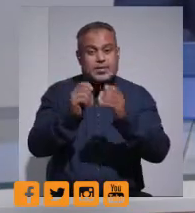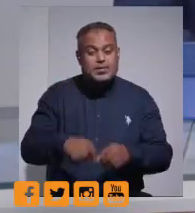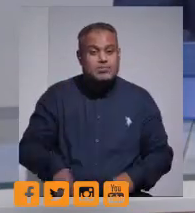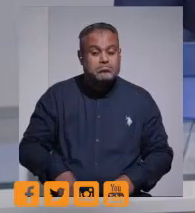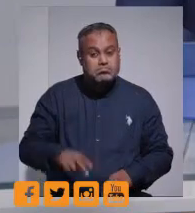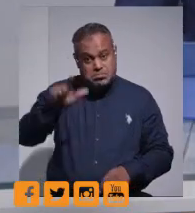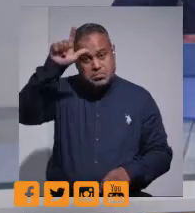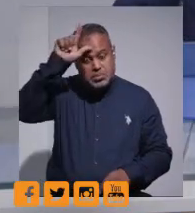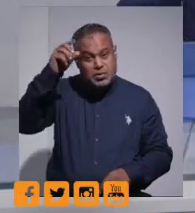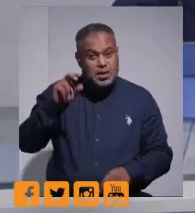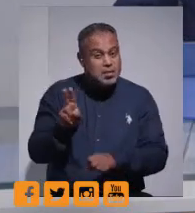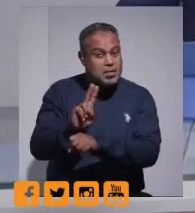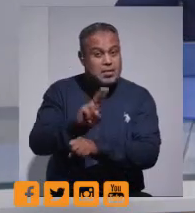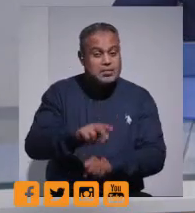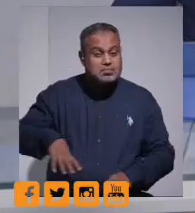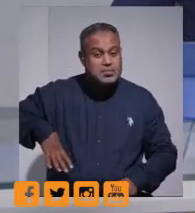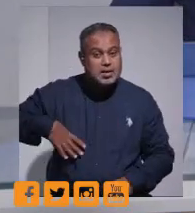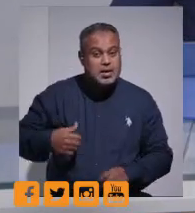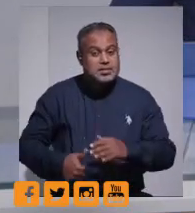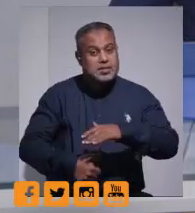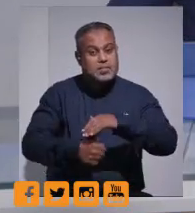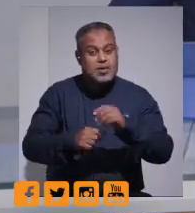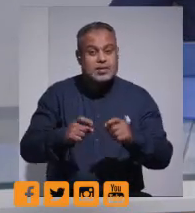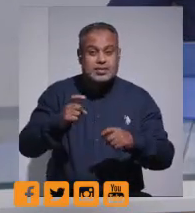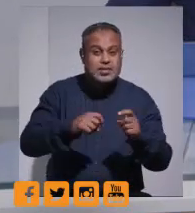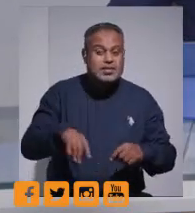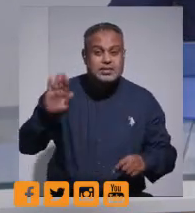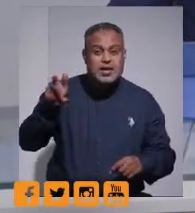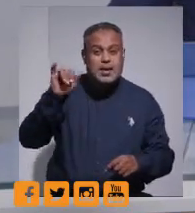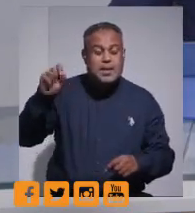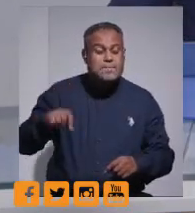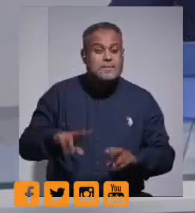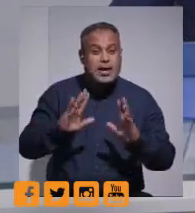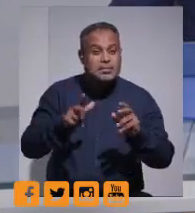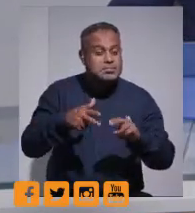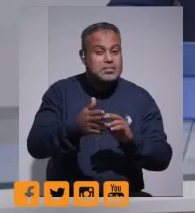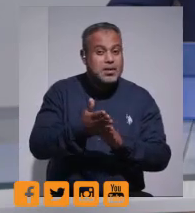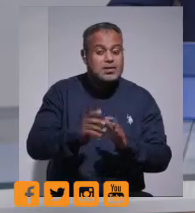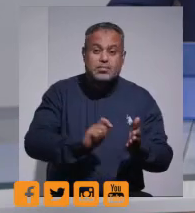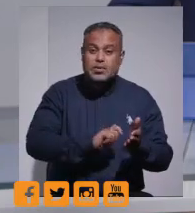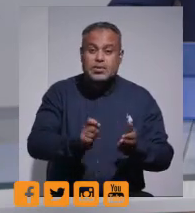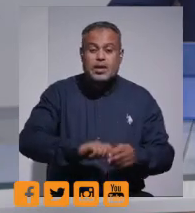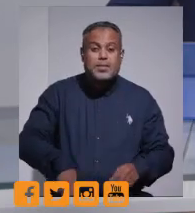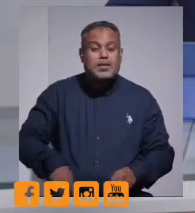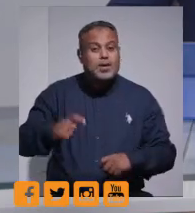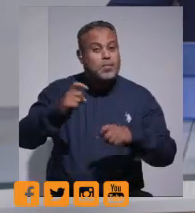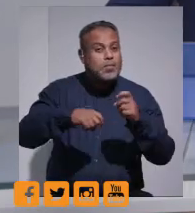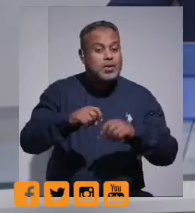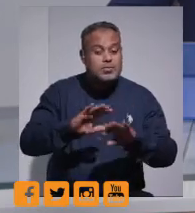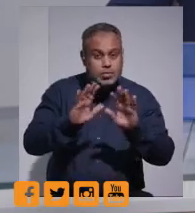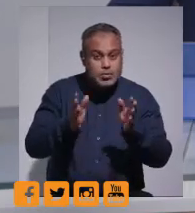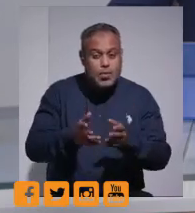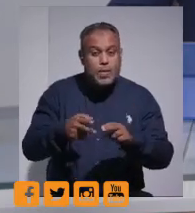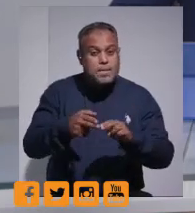طلع من رئيس المؤسسه سالم بن دحيم على عدد من المشاريع المعتمده من قبل المؤسسه التي تشمل مشروع